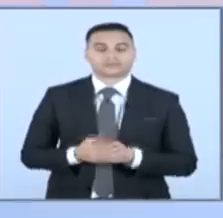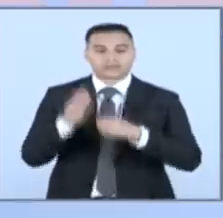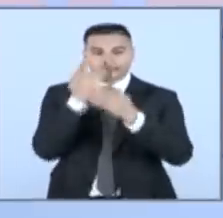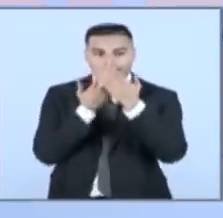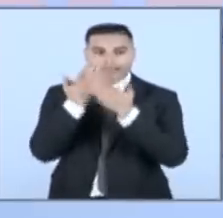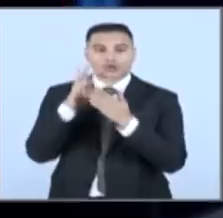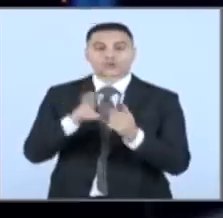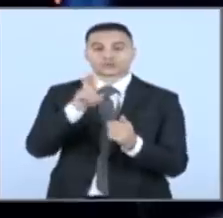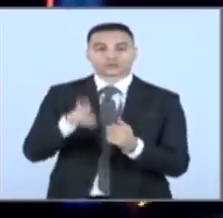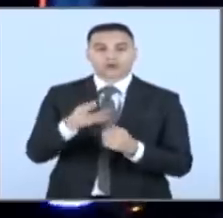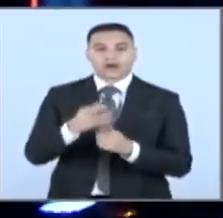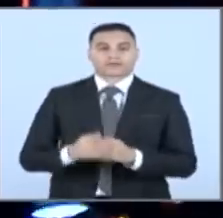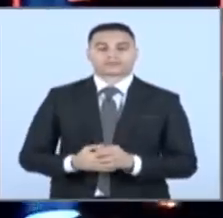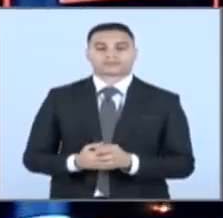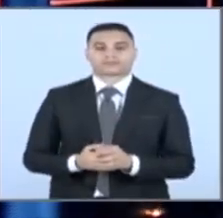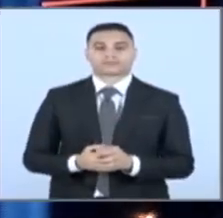تاريخ، والسؤال